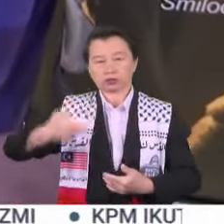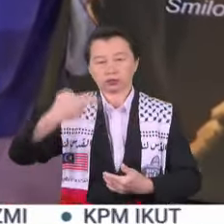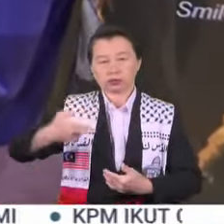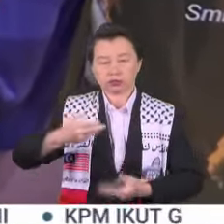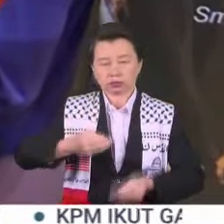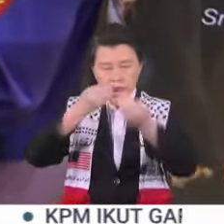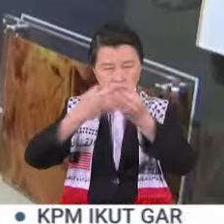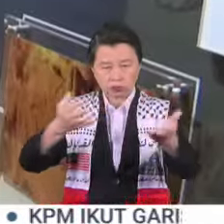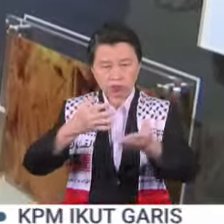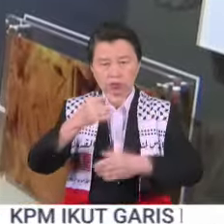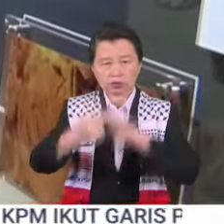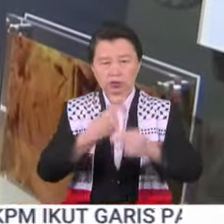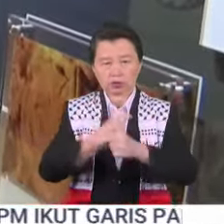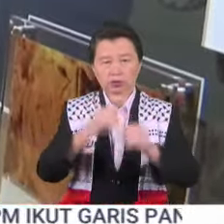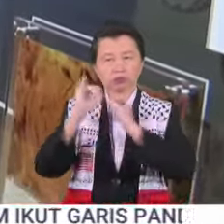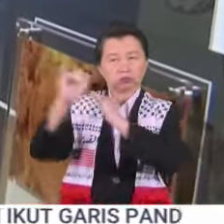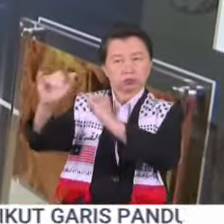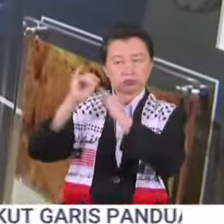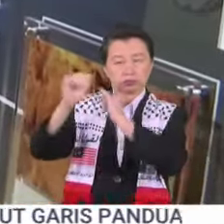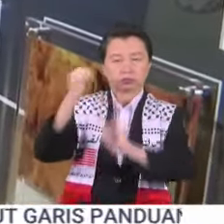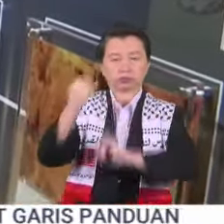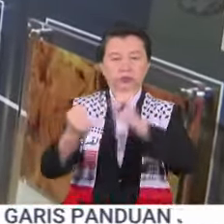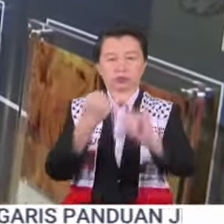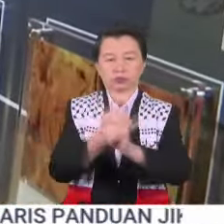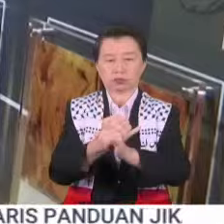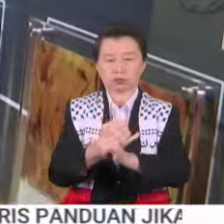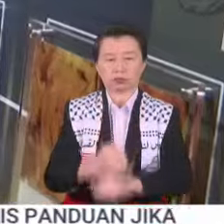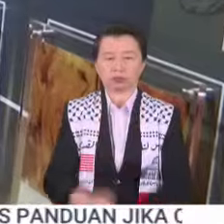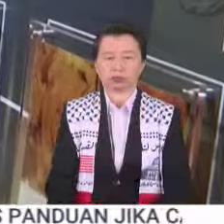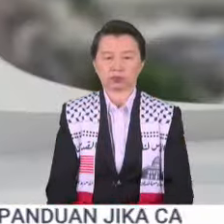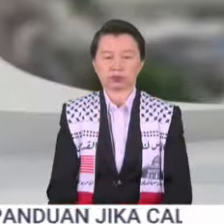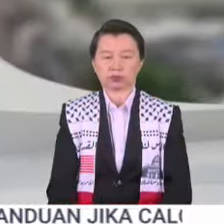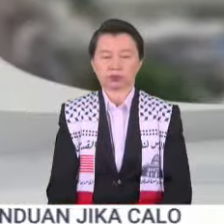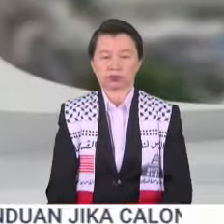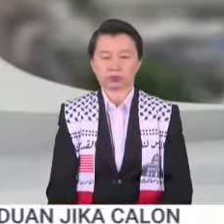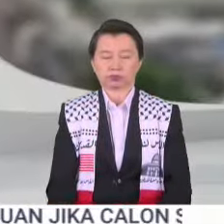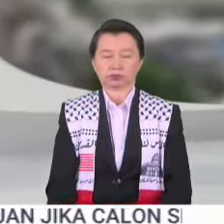formasi geologi bertaraf antarabangsa.